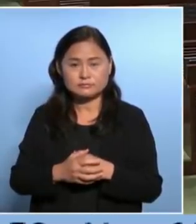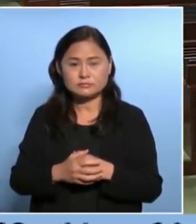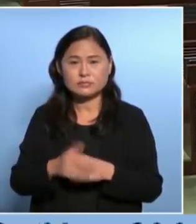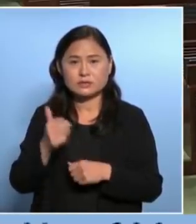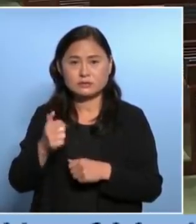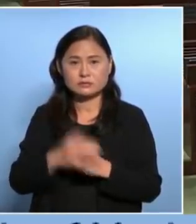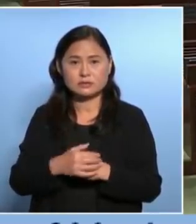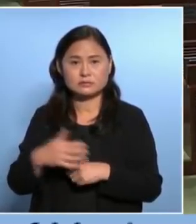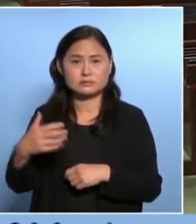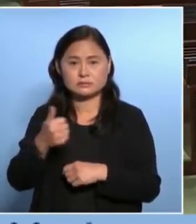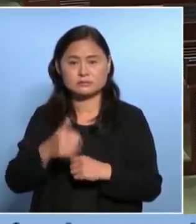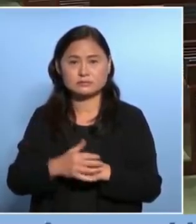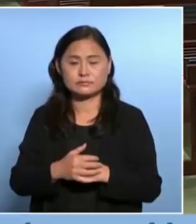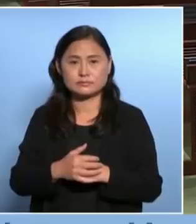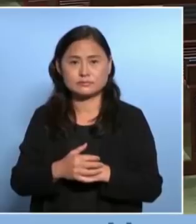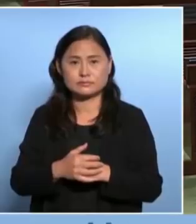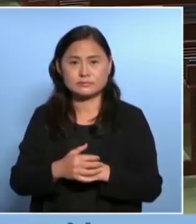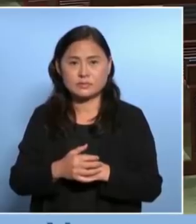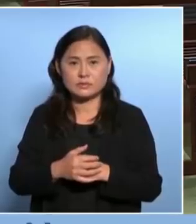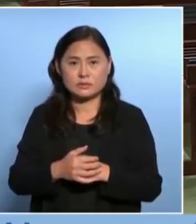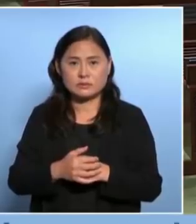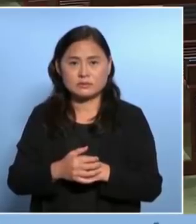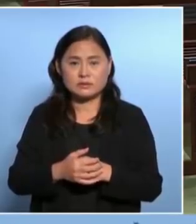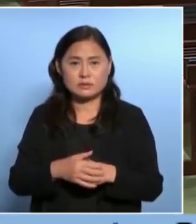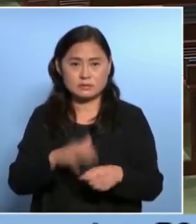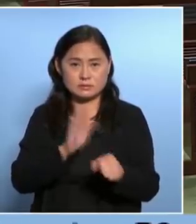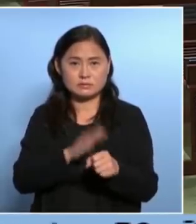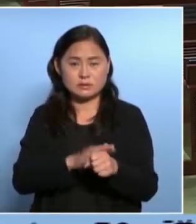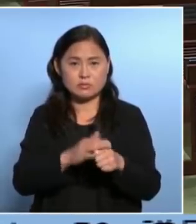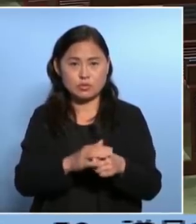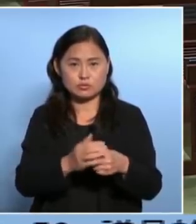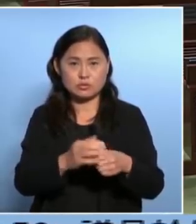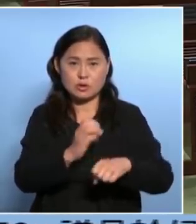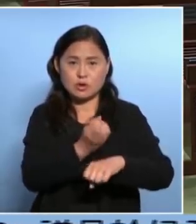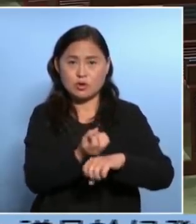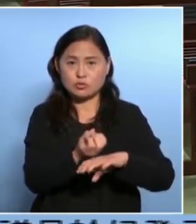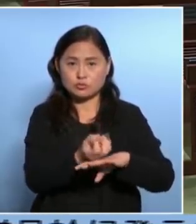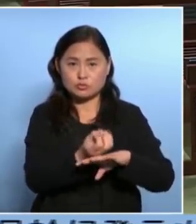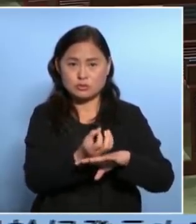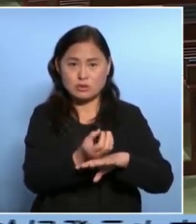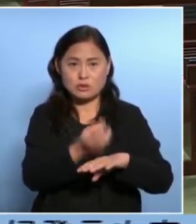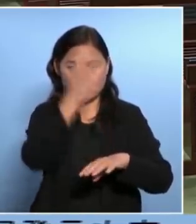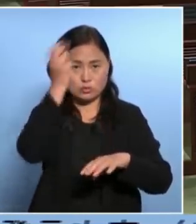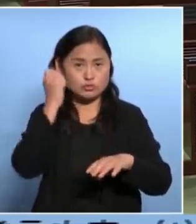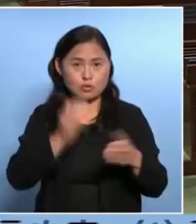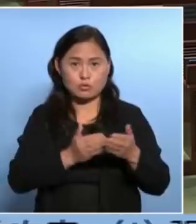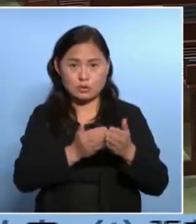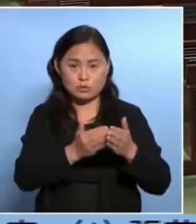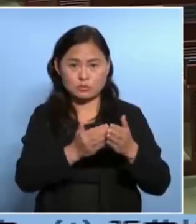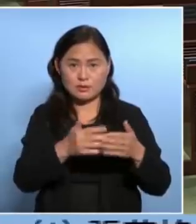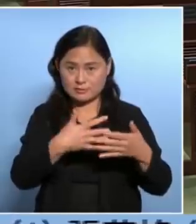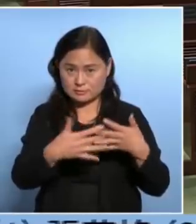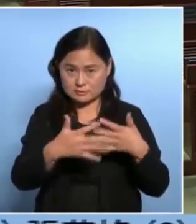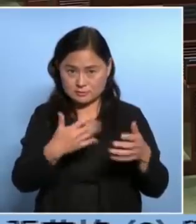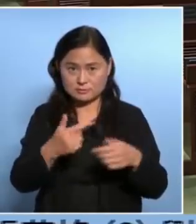多謝主席。在我們處理日本鑽石公主號郵輪的事情，其實我們當我